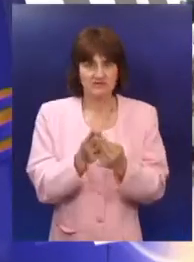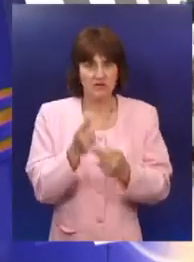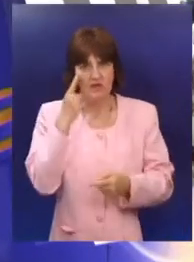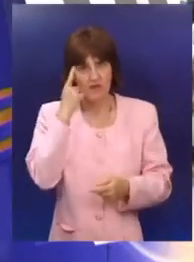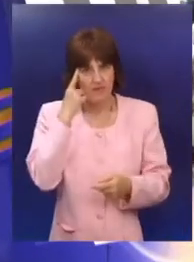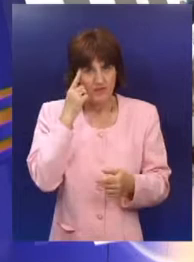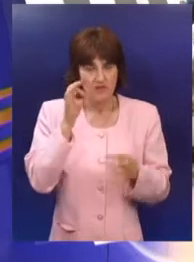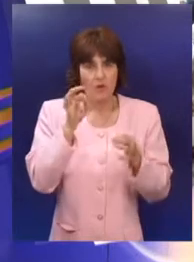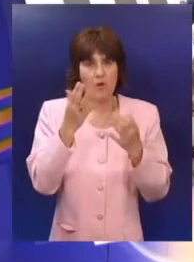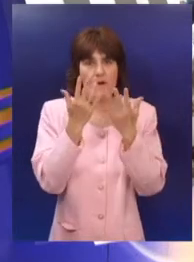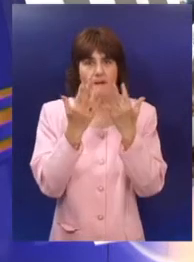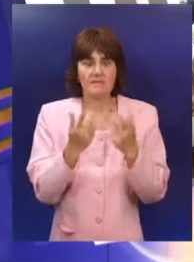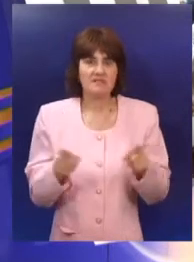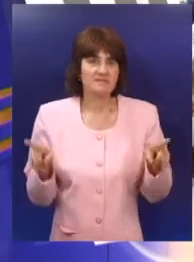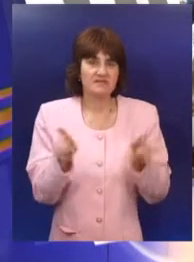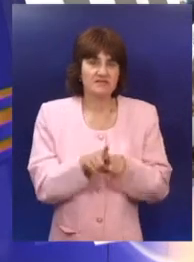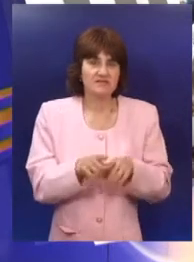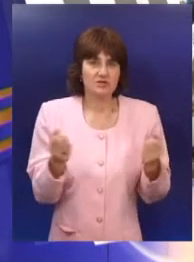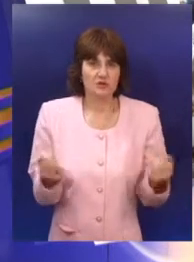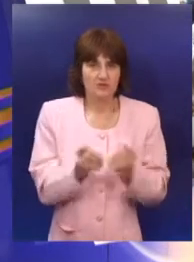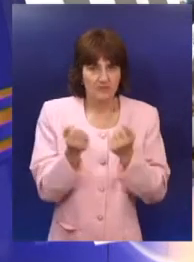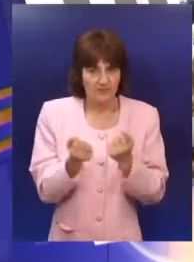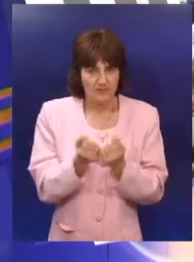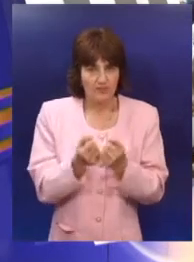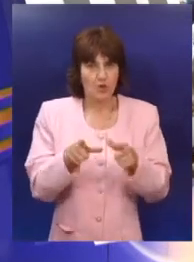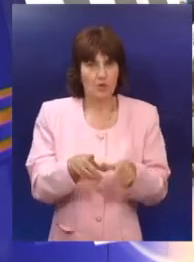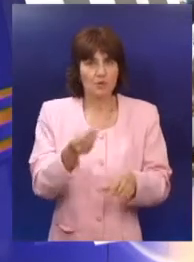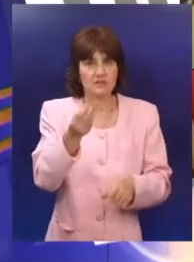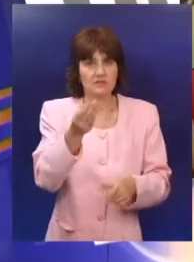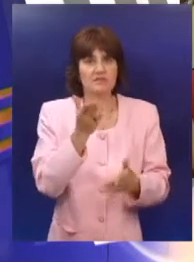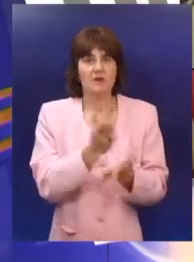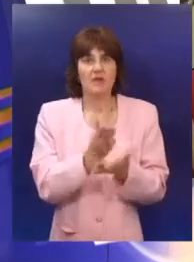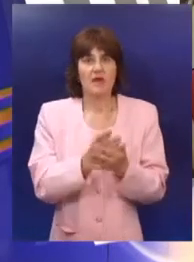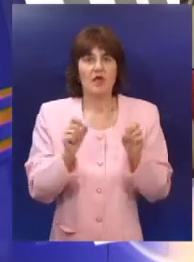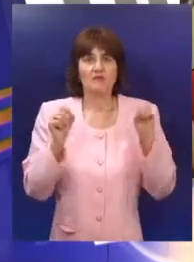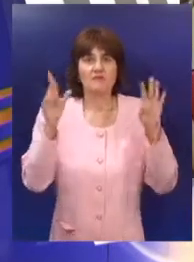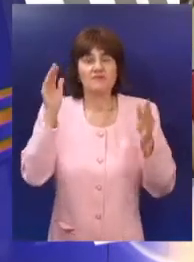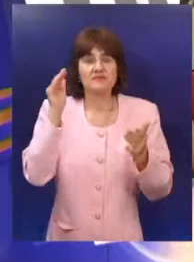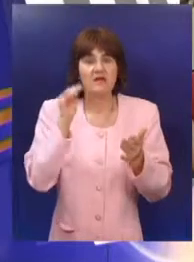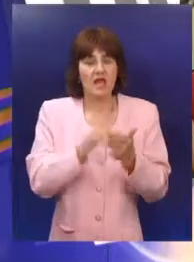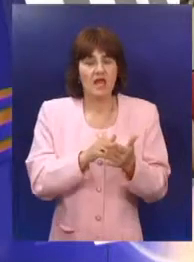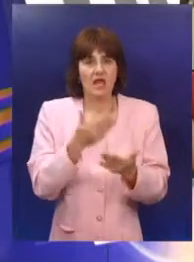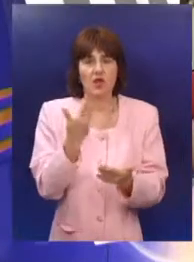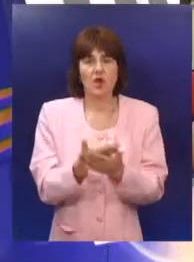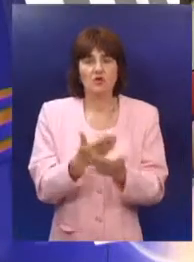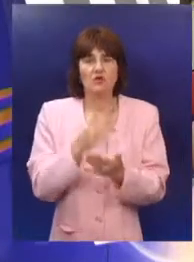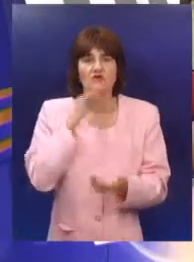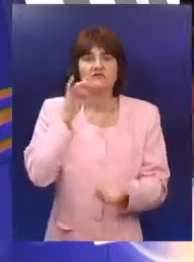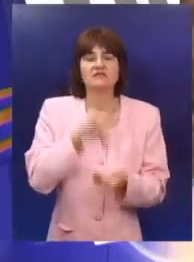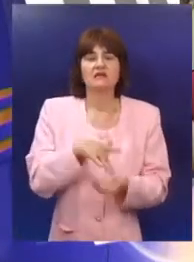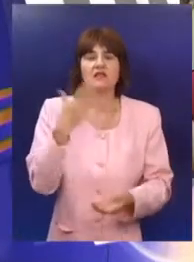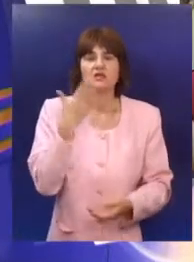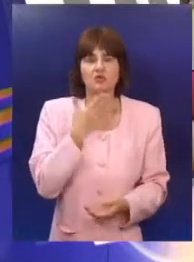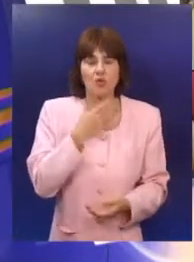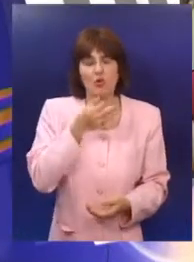vreme razmišljaju o istim problemima i rešavaju iste zadatke. U Srbiji je učestvovalo 17.500 učenika osnovnih i